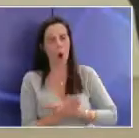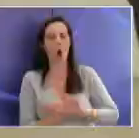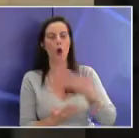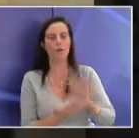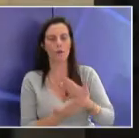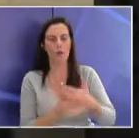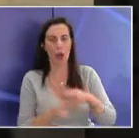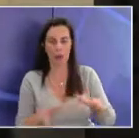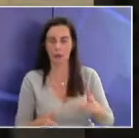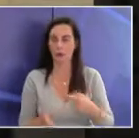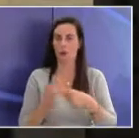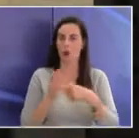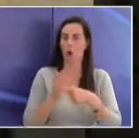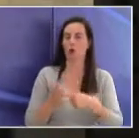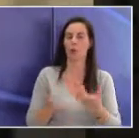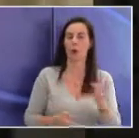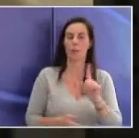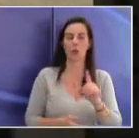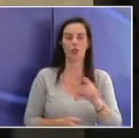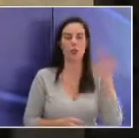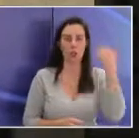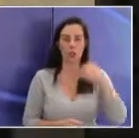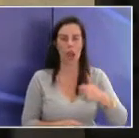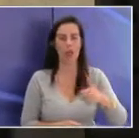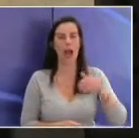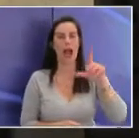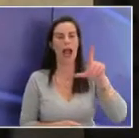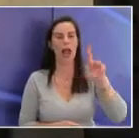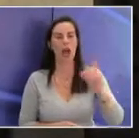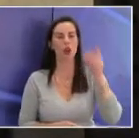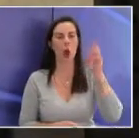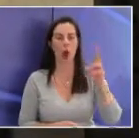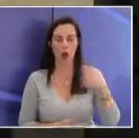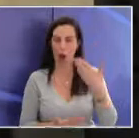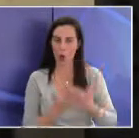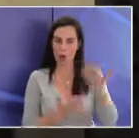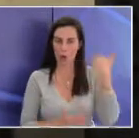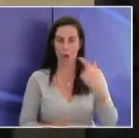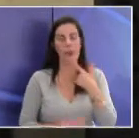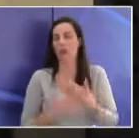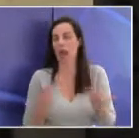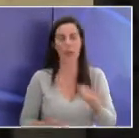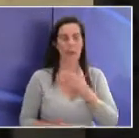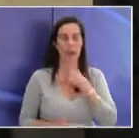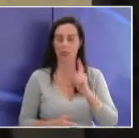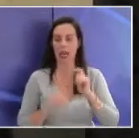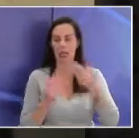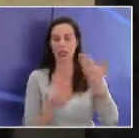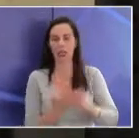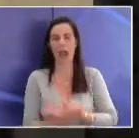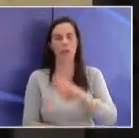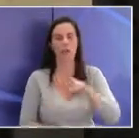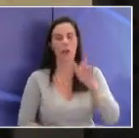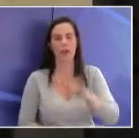כמו משה לדור מתבטא באופן הזה ואומר בעצם שלא תהיה ברירה אלא להגיש כתב אישום